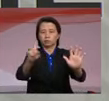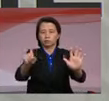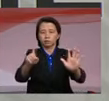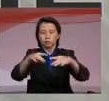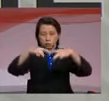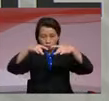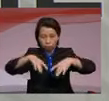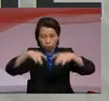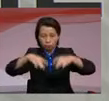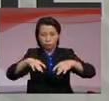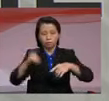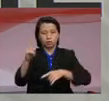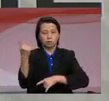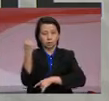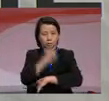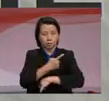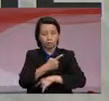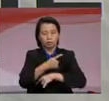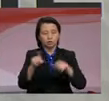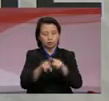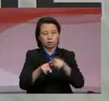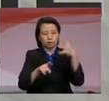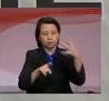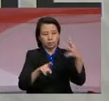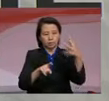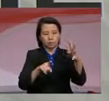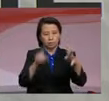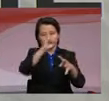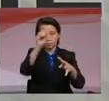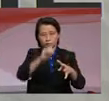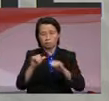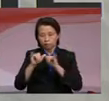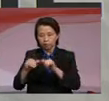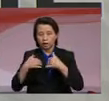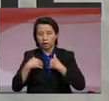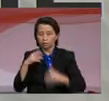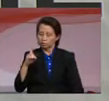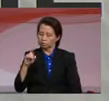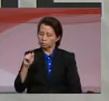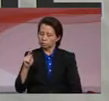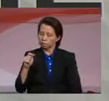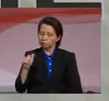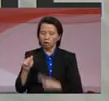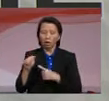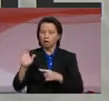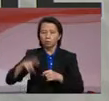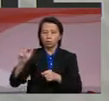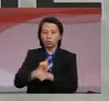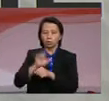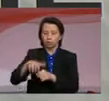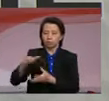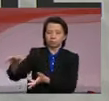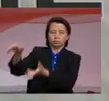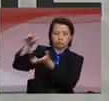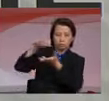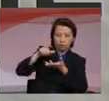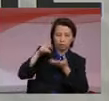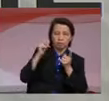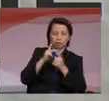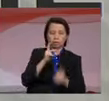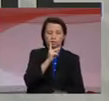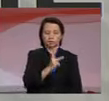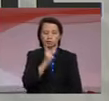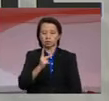5,121 ujian seharian bersama dengan 14%. Masih ada data yang tidak lengkap yang belum disalurkan kepada